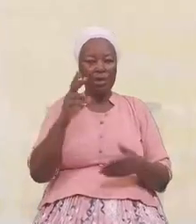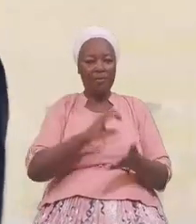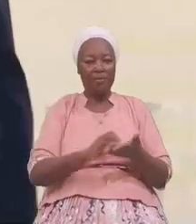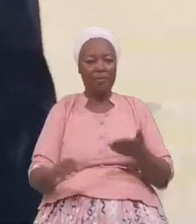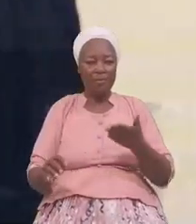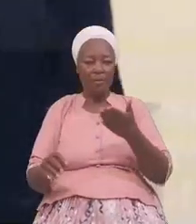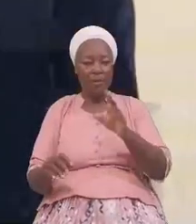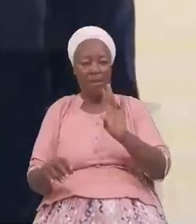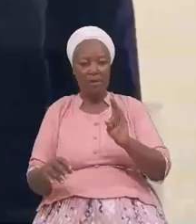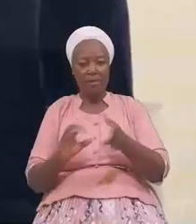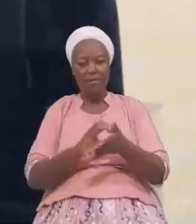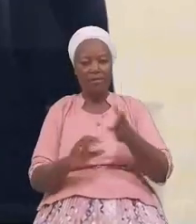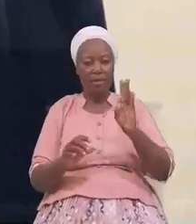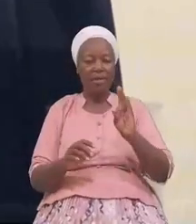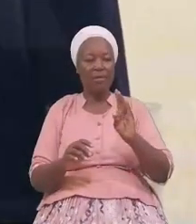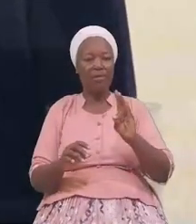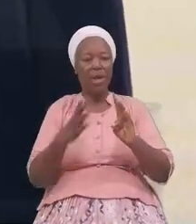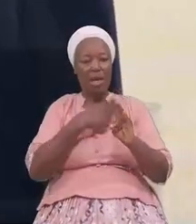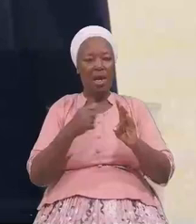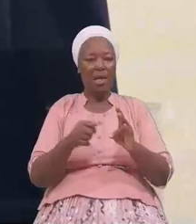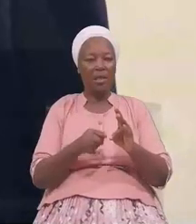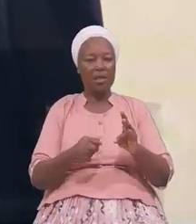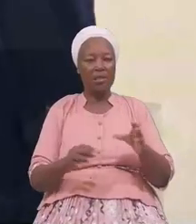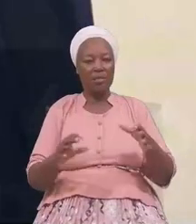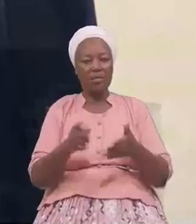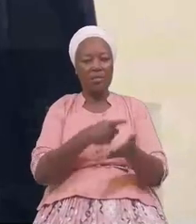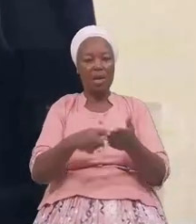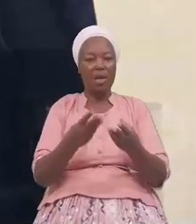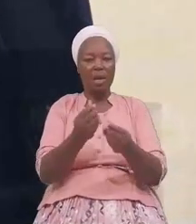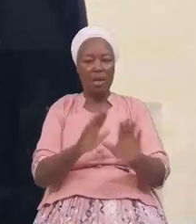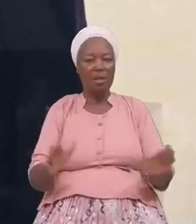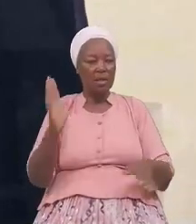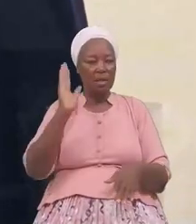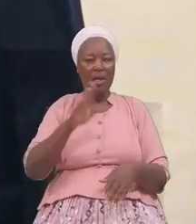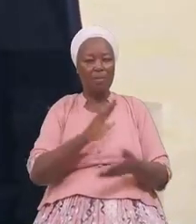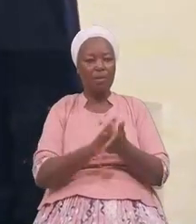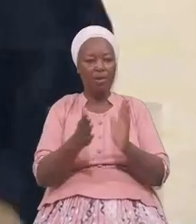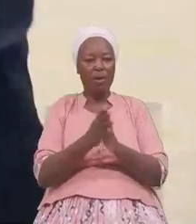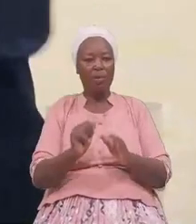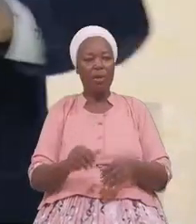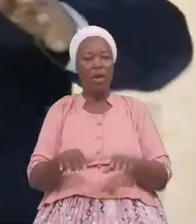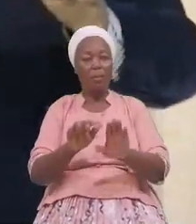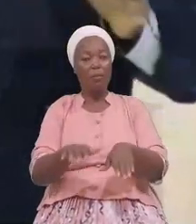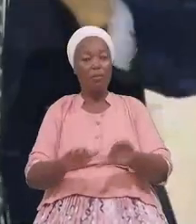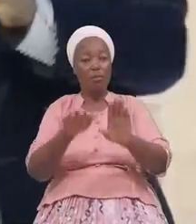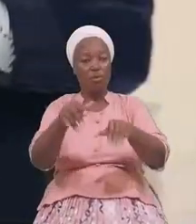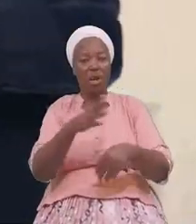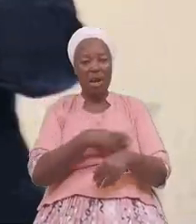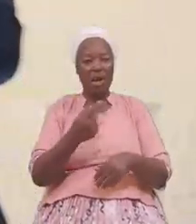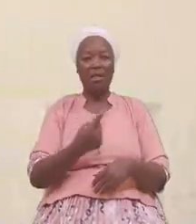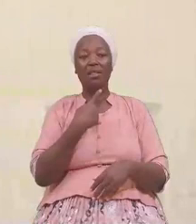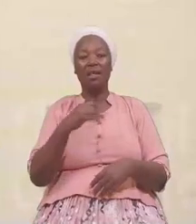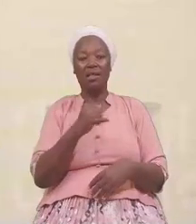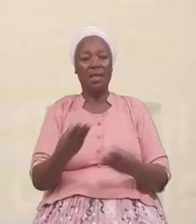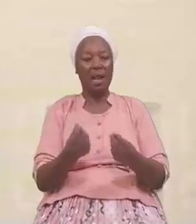Verset 7. Le mirage se changera en étang et la terre desséchée en source